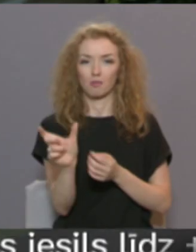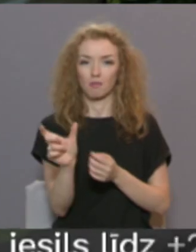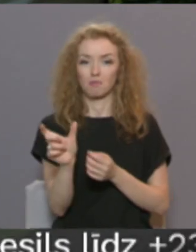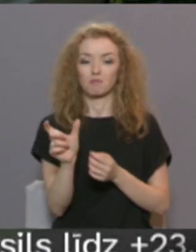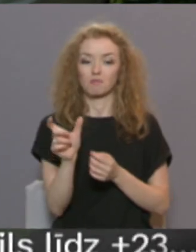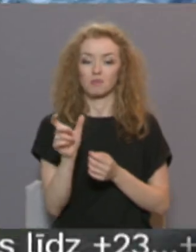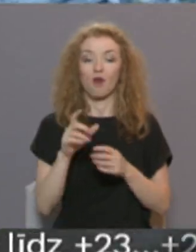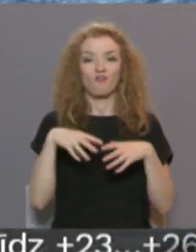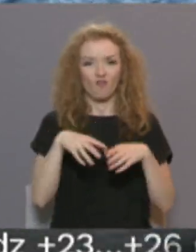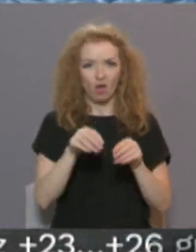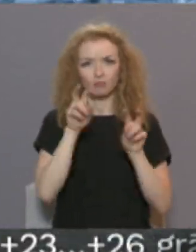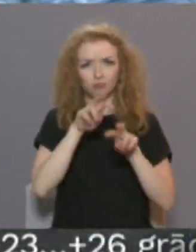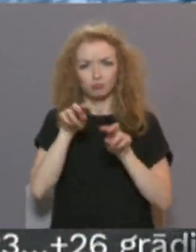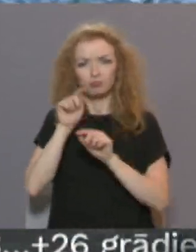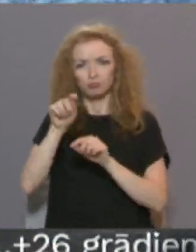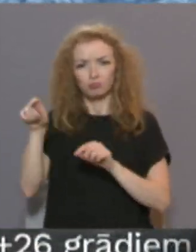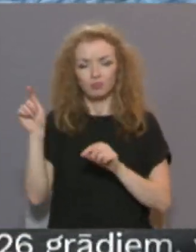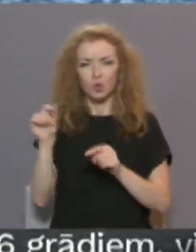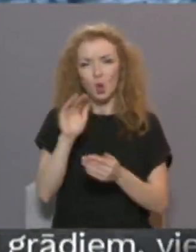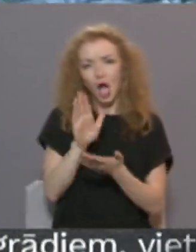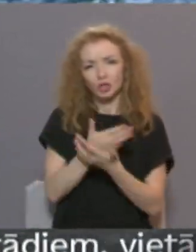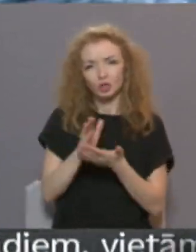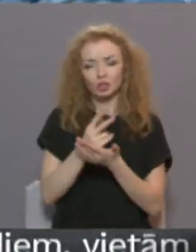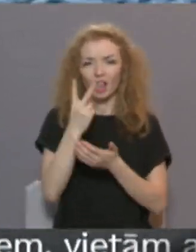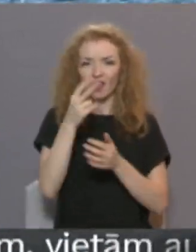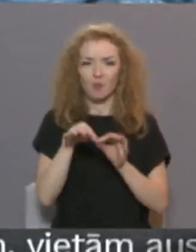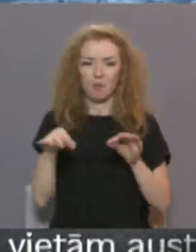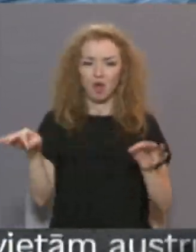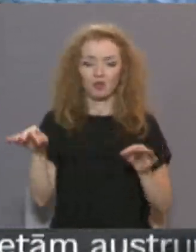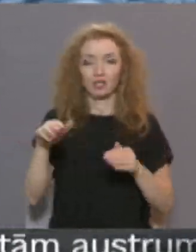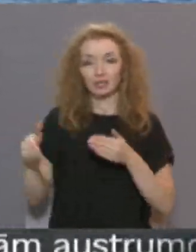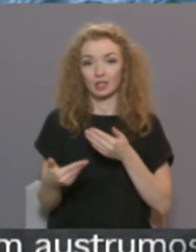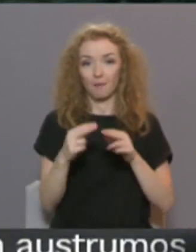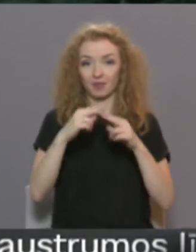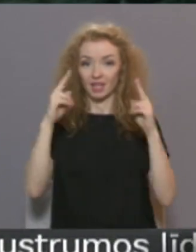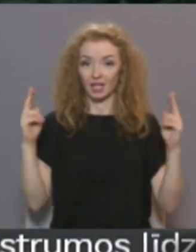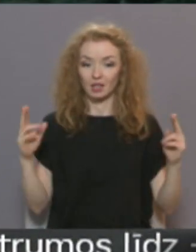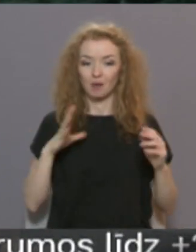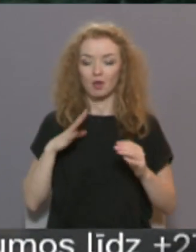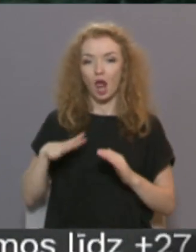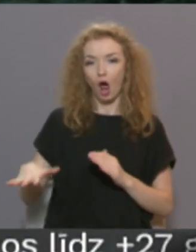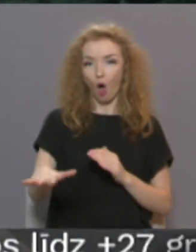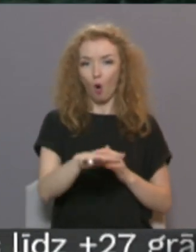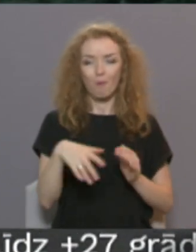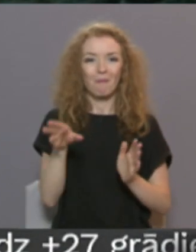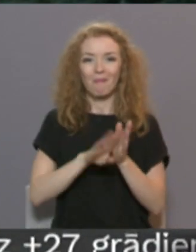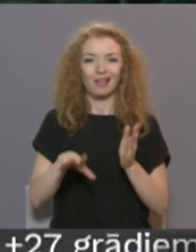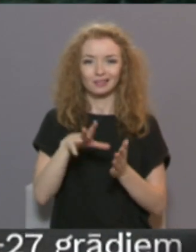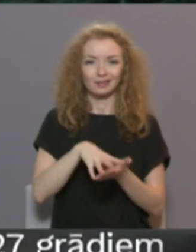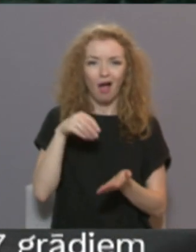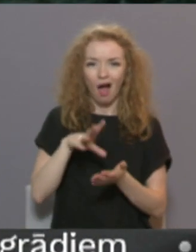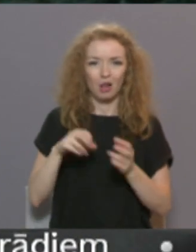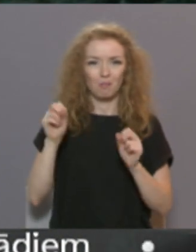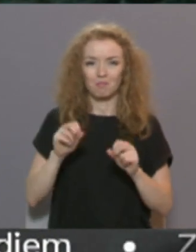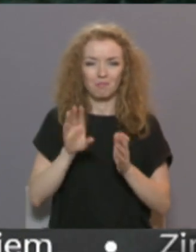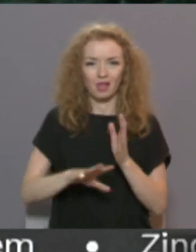veikti vairākās vietās un atšķiras pat nieka 2 metru distancē. Zem tilta bija klajāks laukums, bez zālēm, bez apauguma.